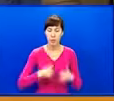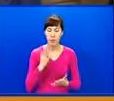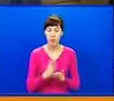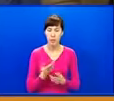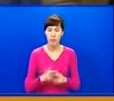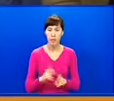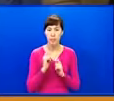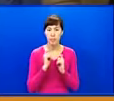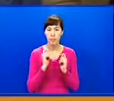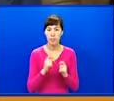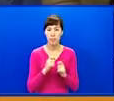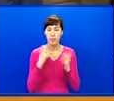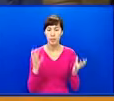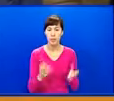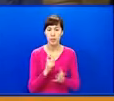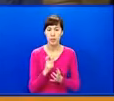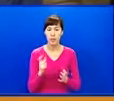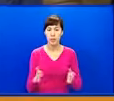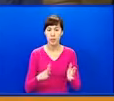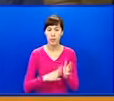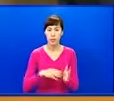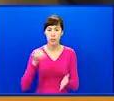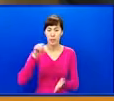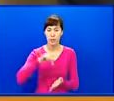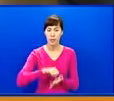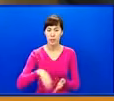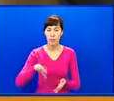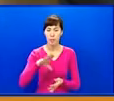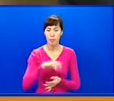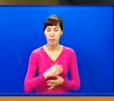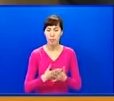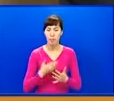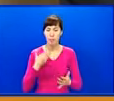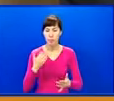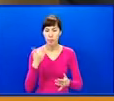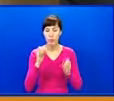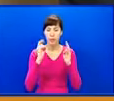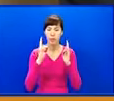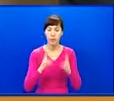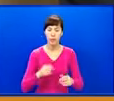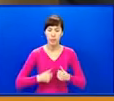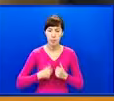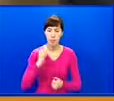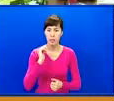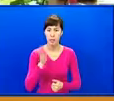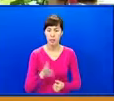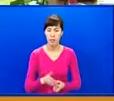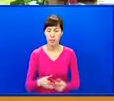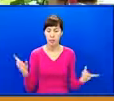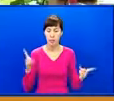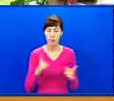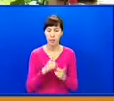марапатқа сондай жанашыр жандардың 9-ы қатысты. Барлығы да кезінде өз мамандықтардың мақтанышы болғандар. Кездесу